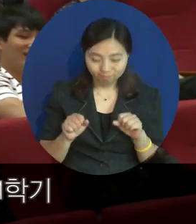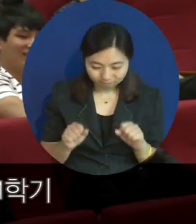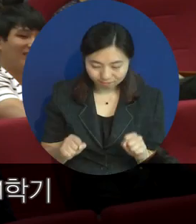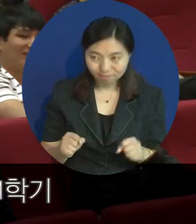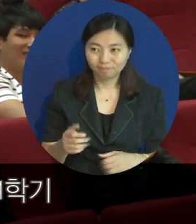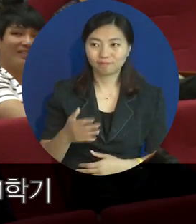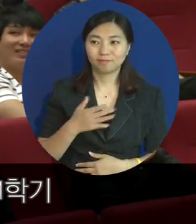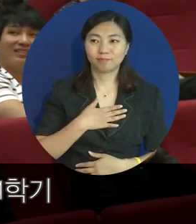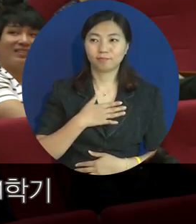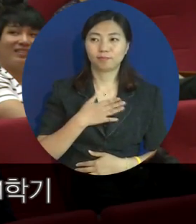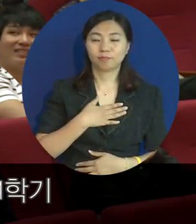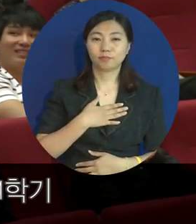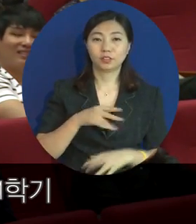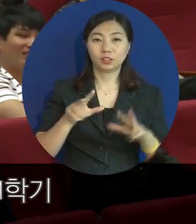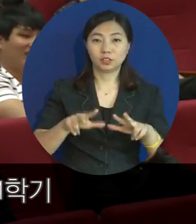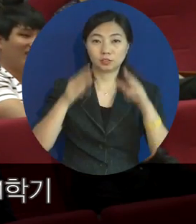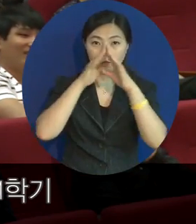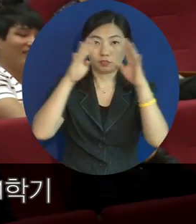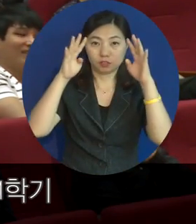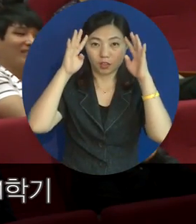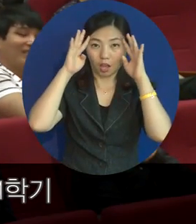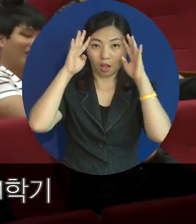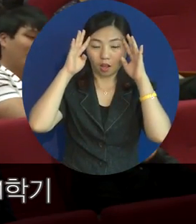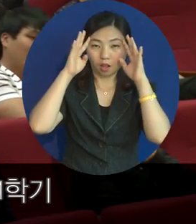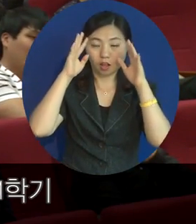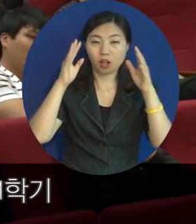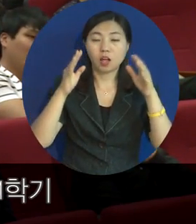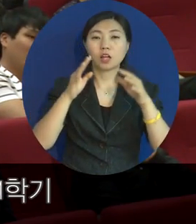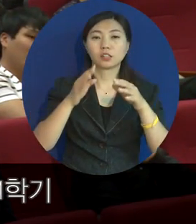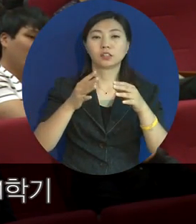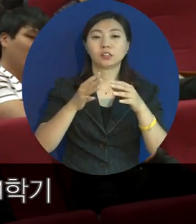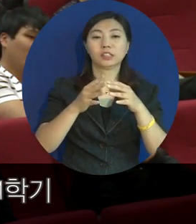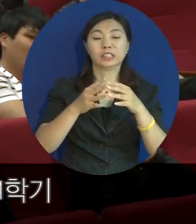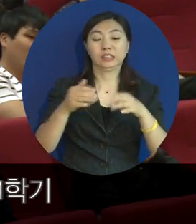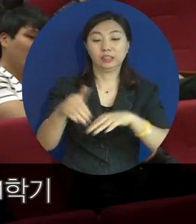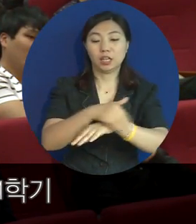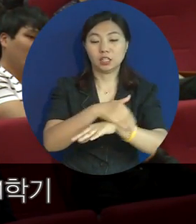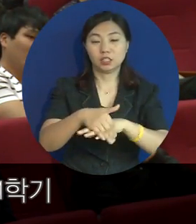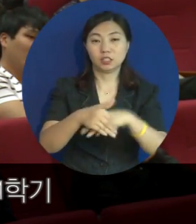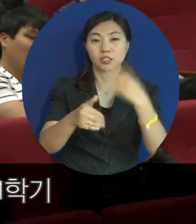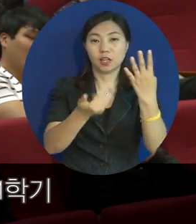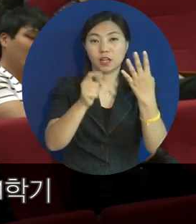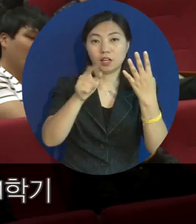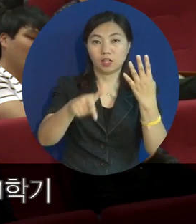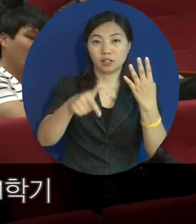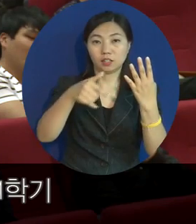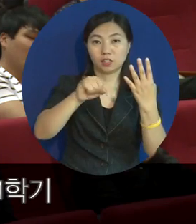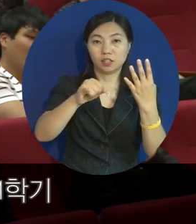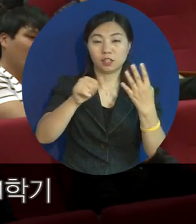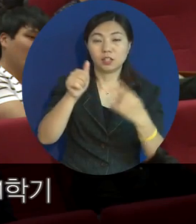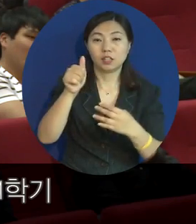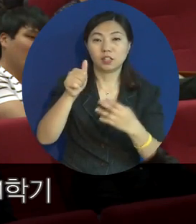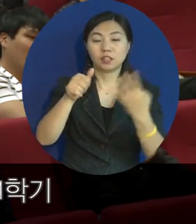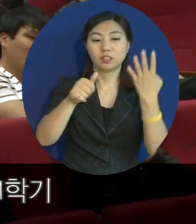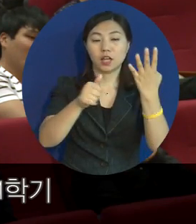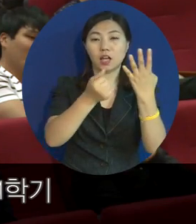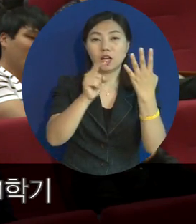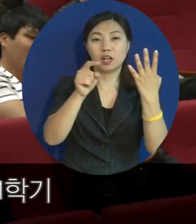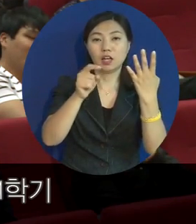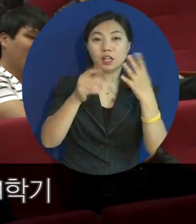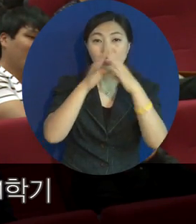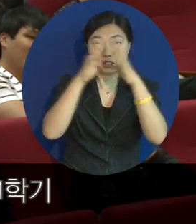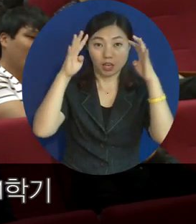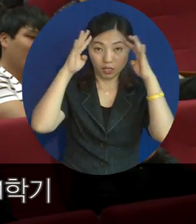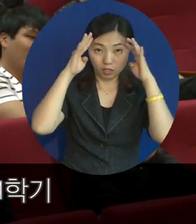예, 안녕하세요. 저는 지금 대학교에 다니고 있고 4학년 1학기에 재학 중입니다. 그래서 저는 지금